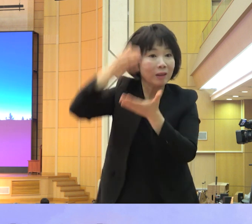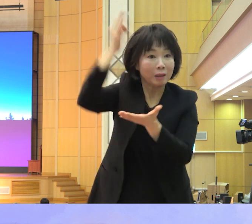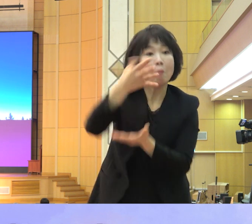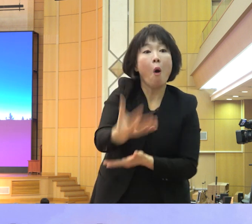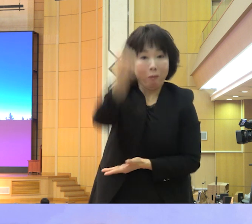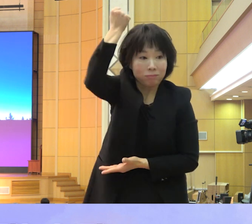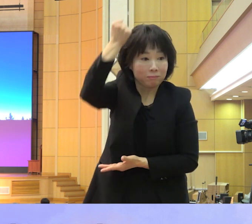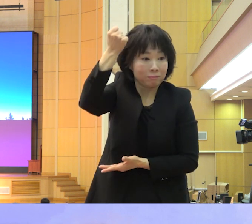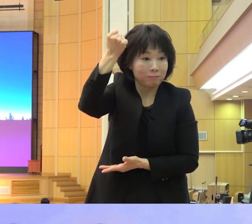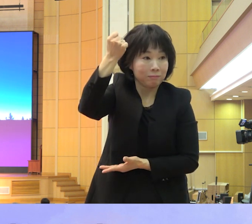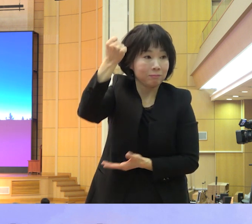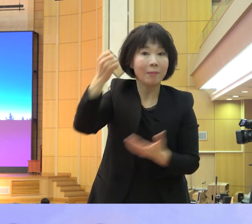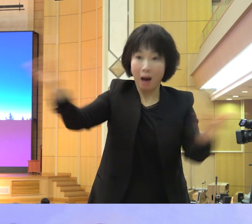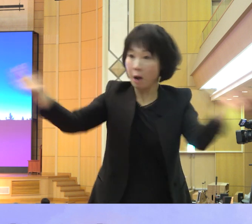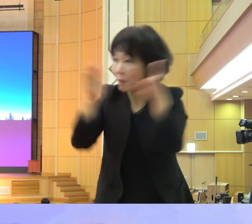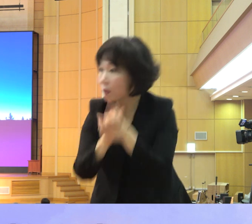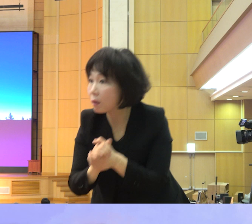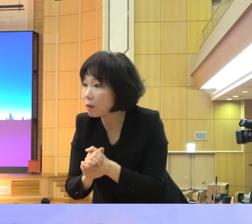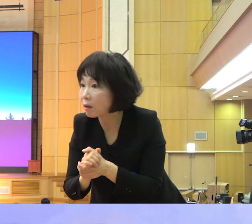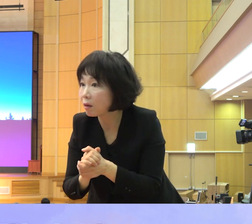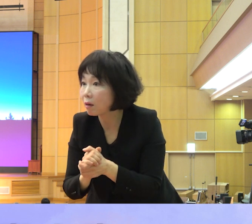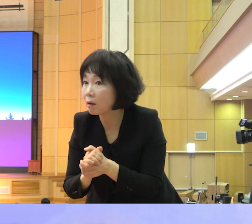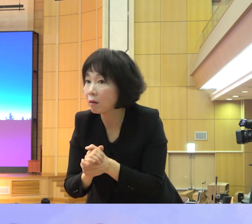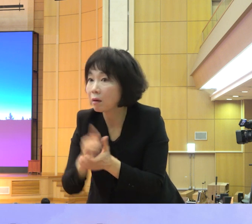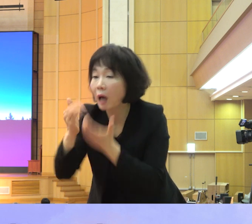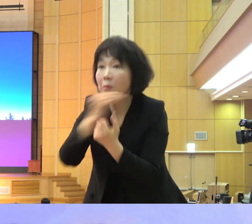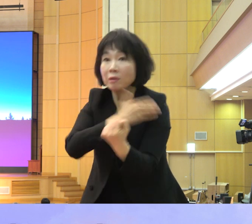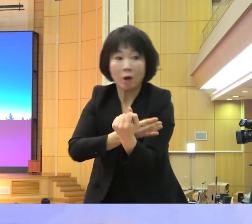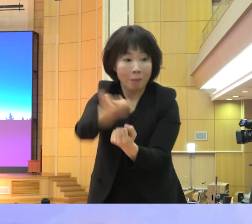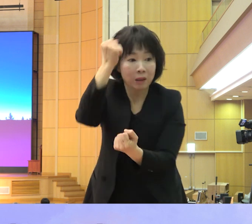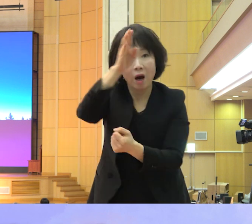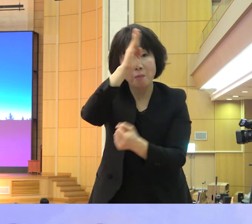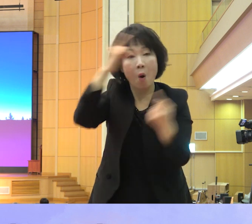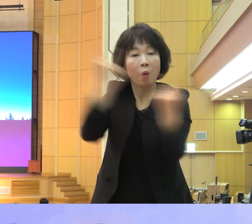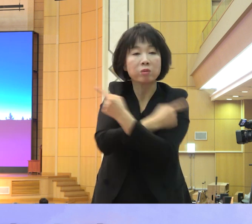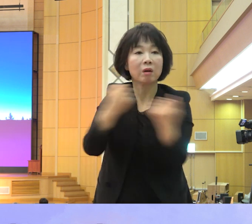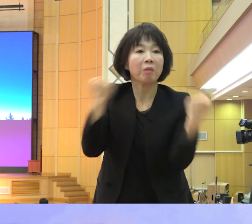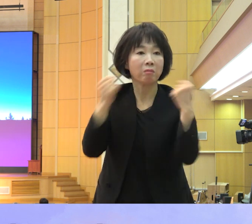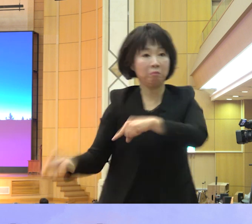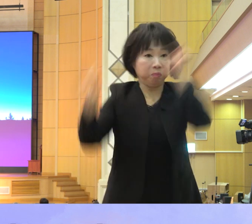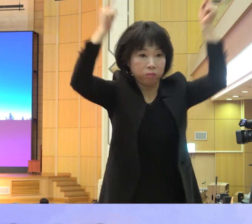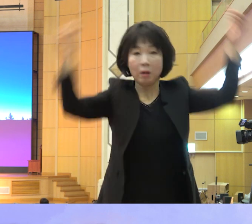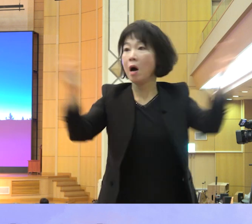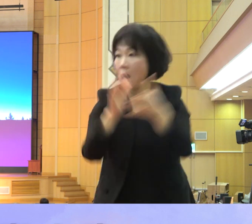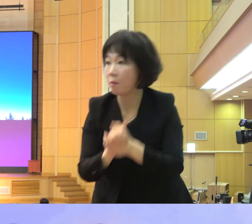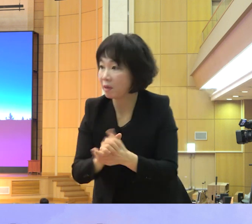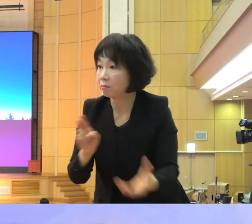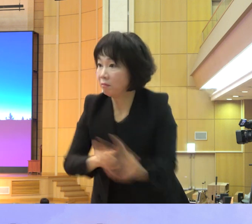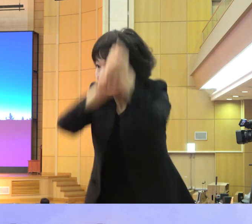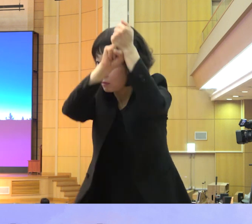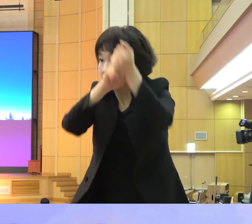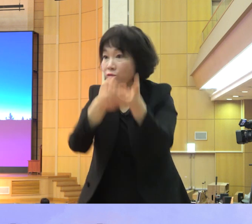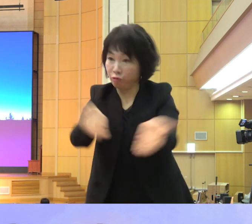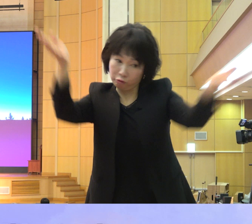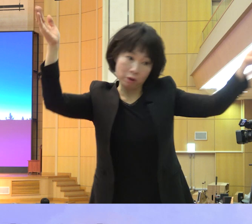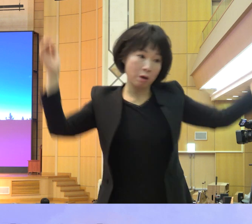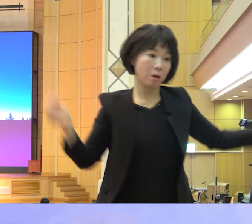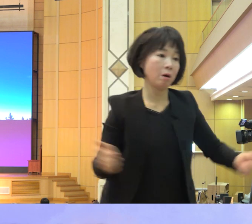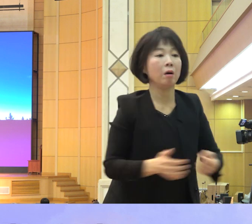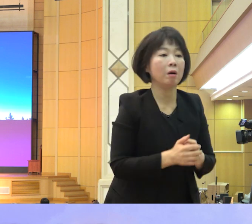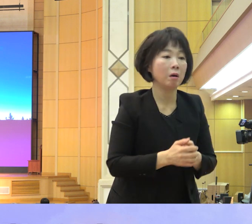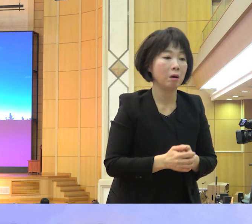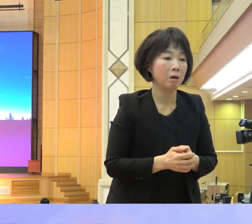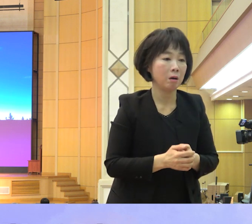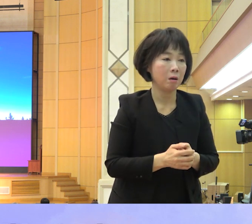얻을 수 있는 역사가 나타나고, 병 고치는 능력이 딱 나가면 병이 고쳐지는 역사가 나타나고, 기적이라고 하는 걸 딱 능력이